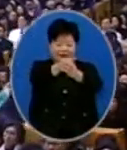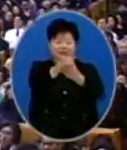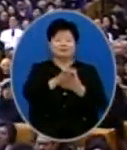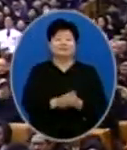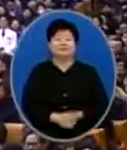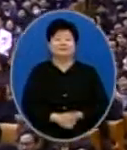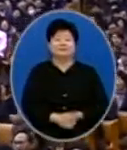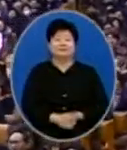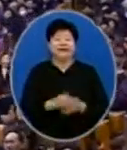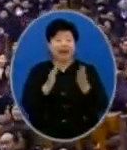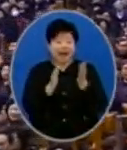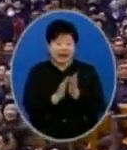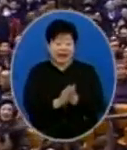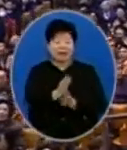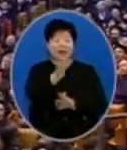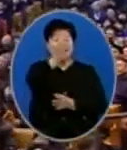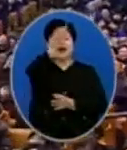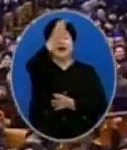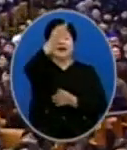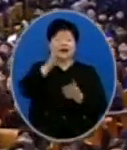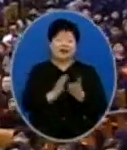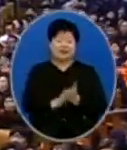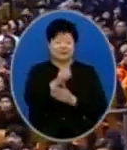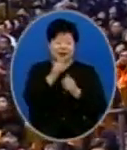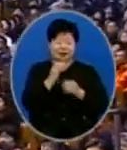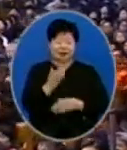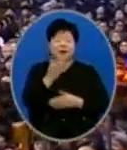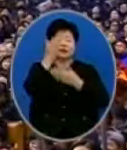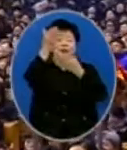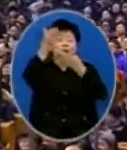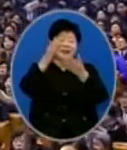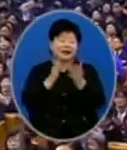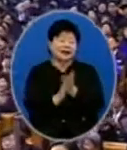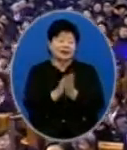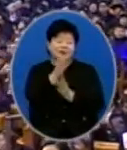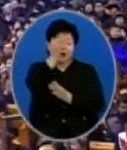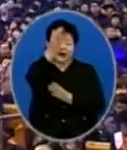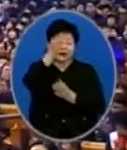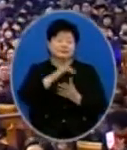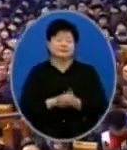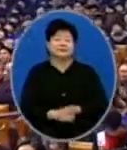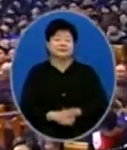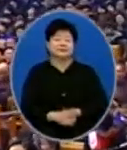하고 할렐루야 하나님께만 돌립니다 할렐루야